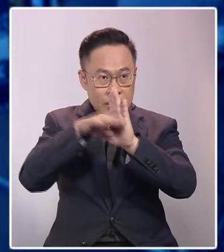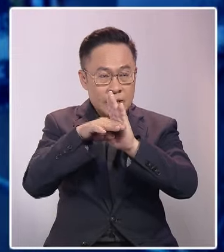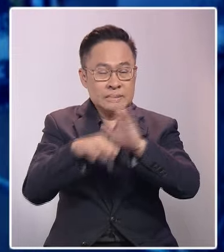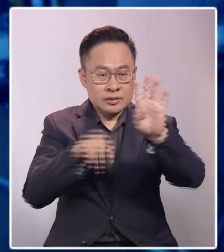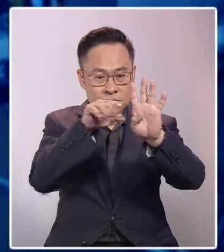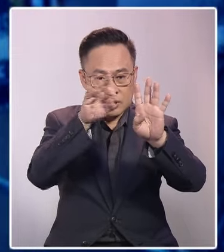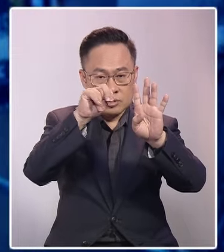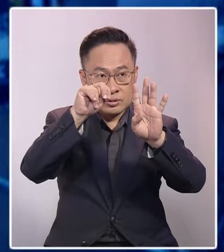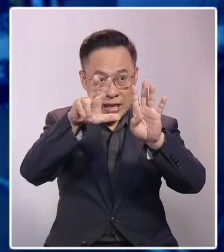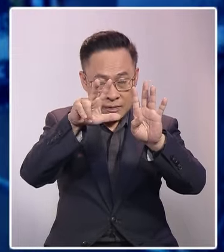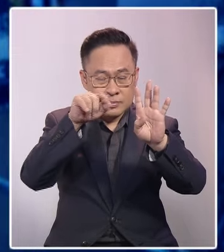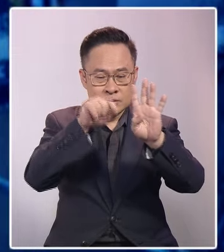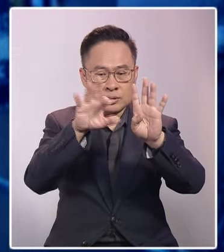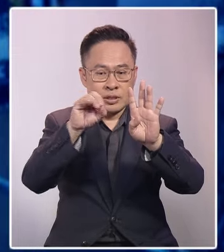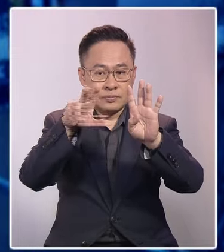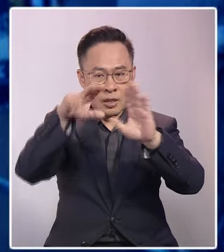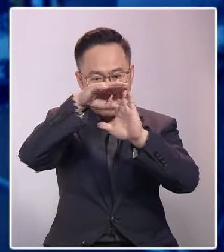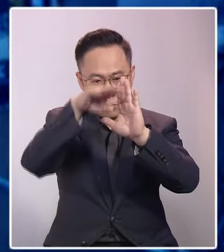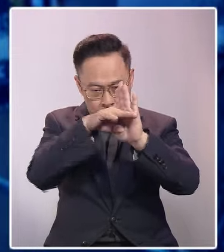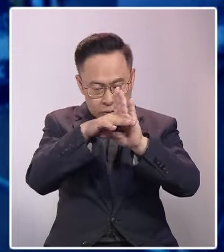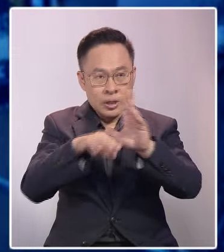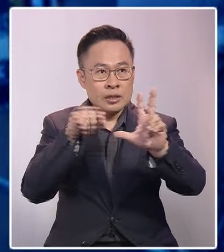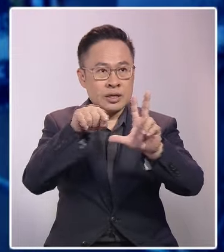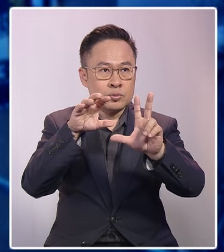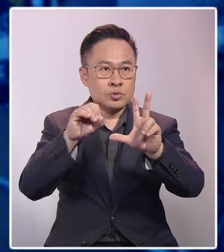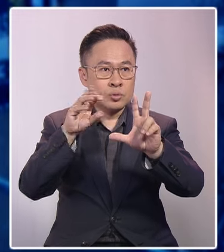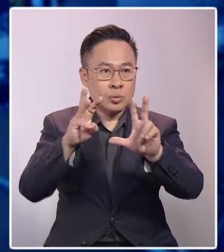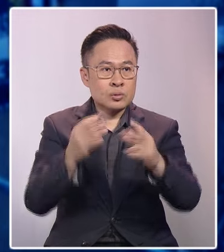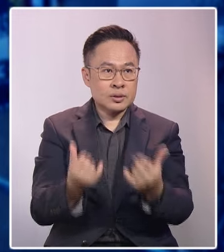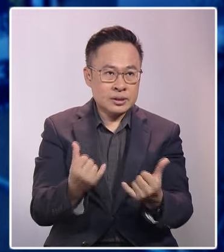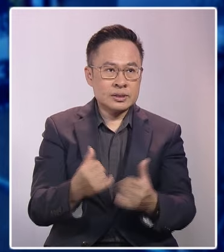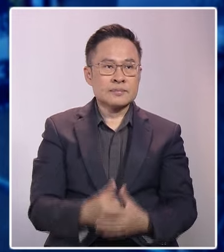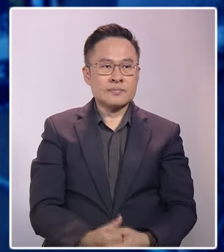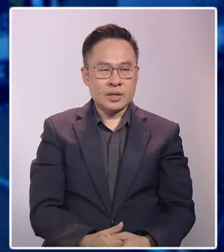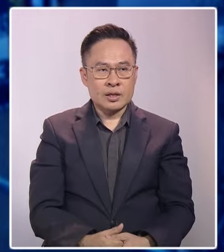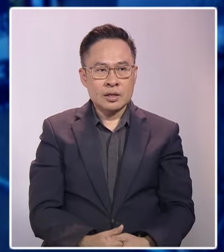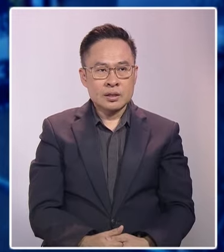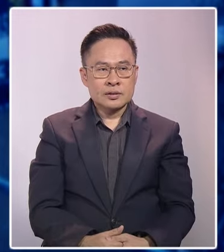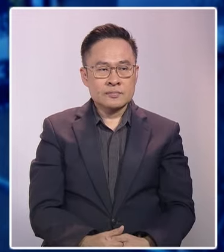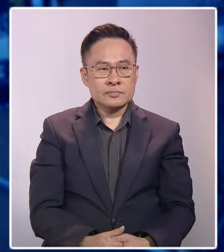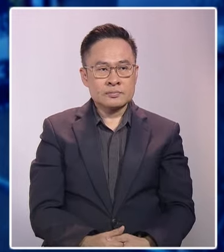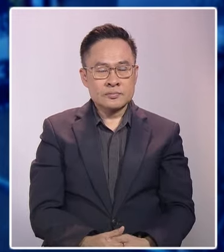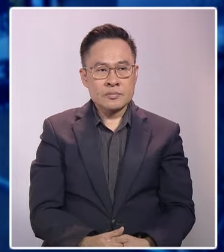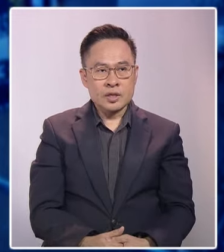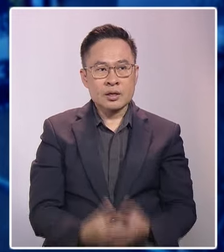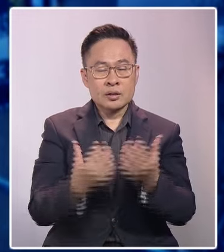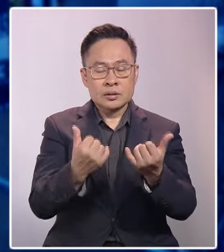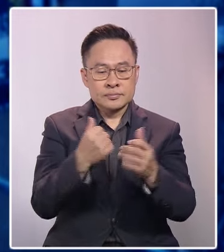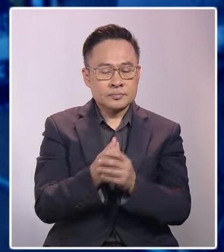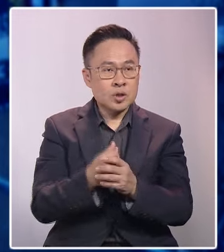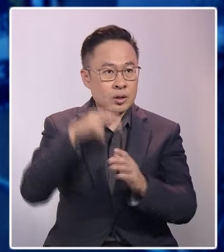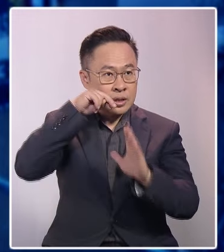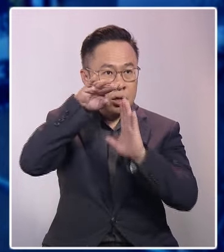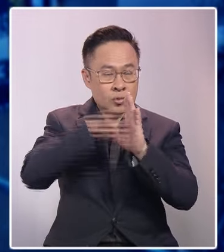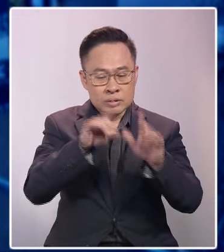นะคะในตัวเมืองที่ก่อนหน้านี้เราได้ฟังสัญญาณข่าวดีว่าคือในหลายพื้นที่ในย่านการค้าเศรษฐกิจน้ำลดลงไปก็สามารถกลับมา